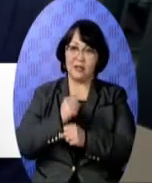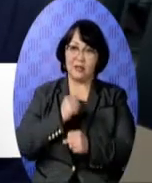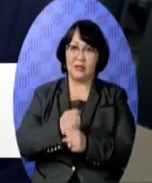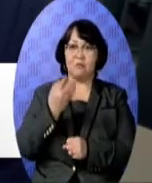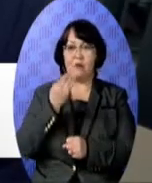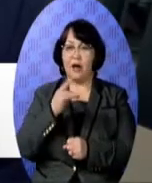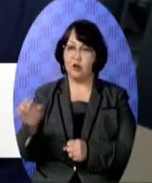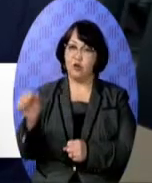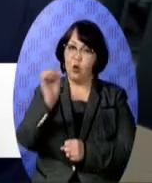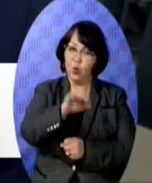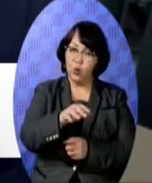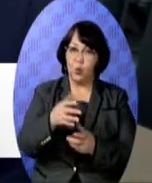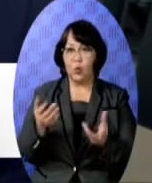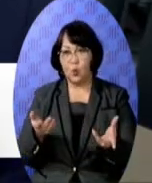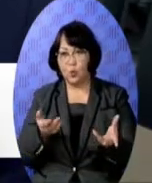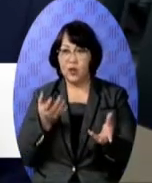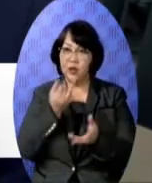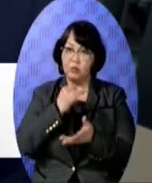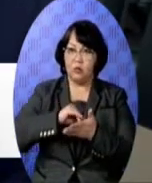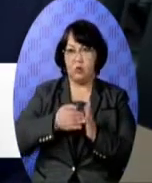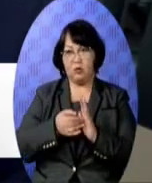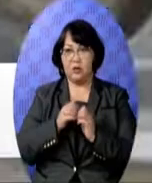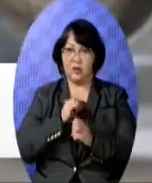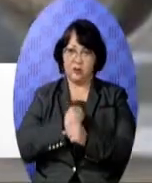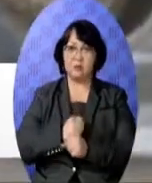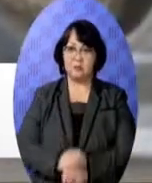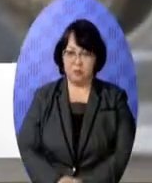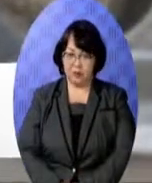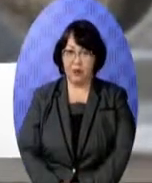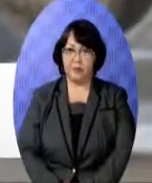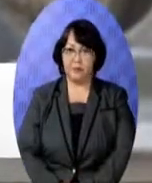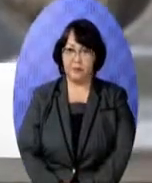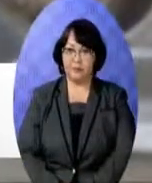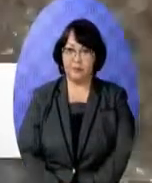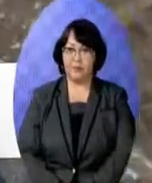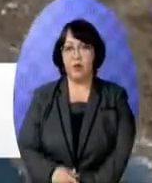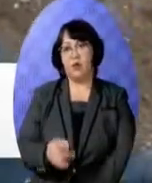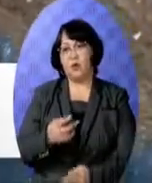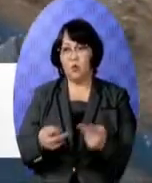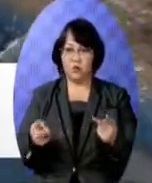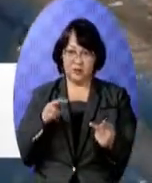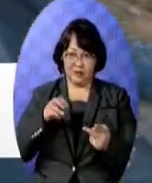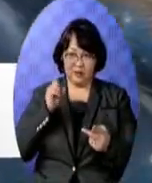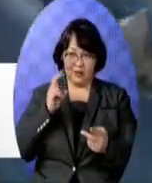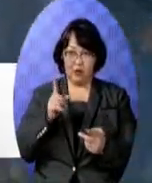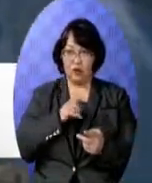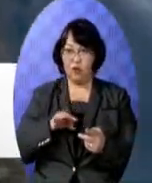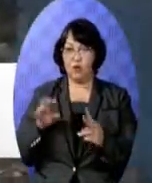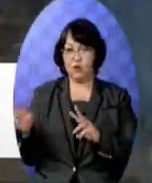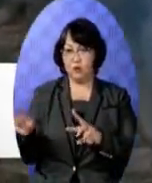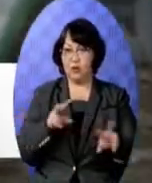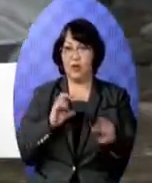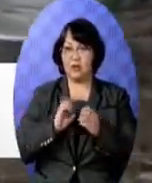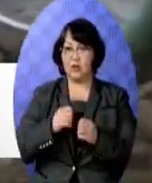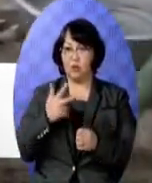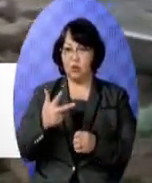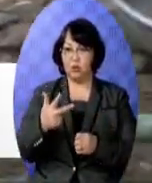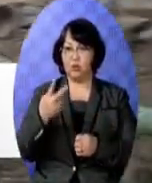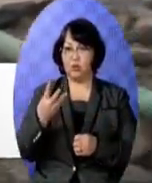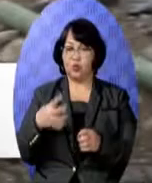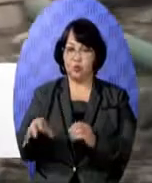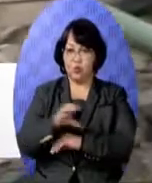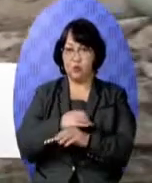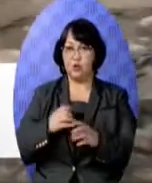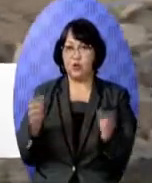судалгаа явуулахар ингэж төлөвлөгдсөн ийм ажлууд байгаа. Үндэсний статистикийн хорооноос хийсэн судалгаагаар 34 сумд